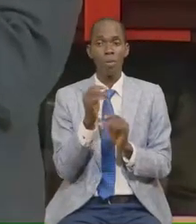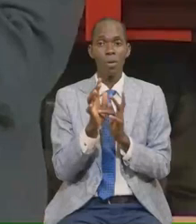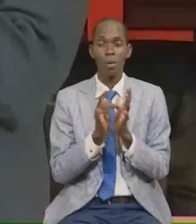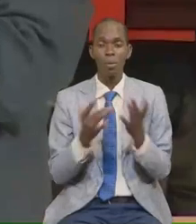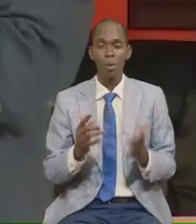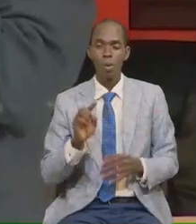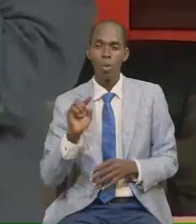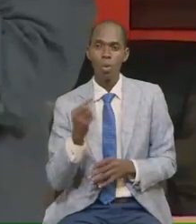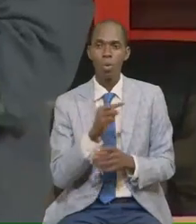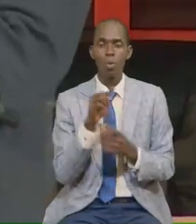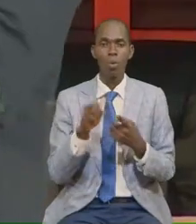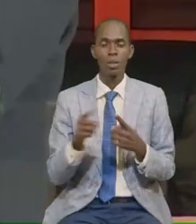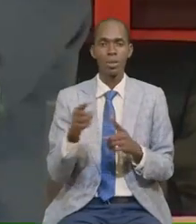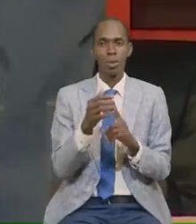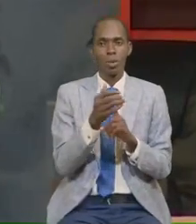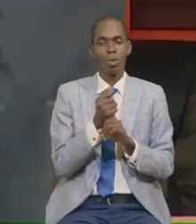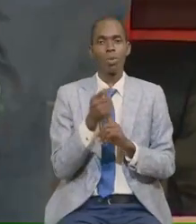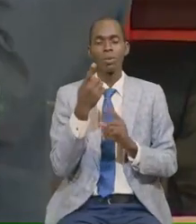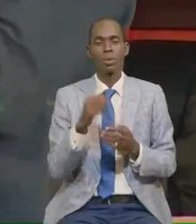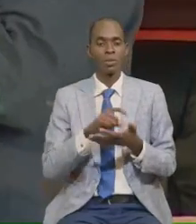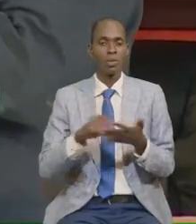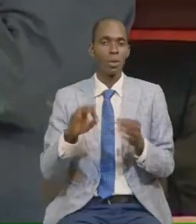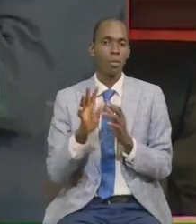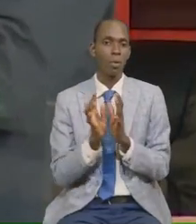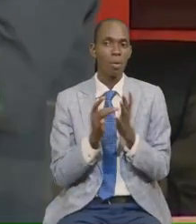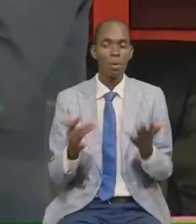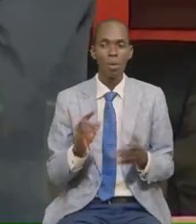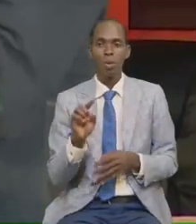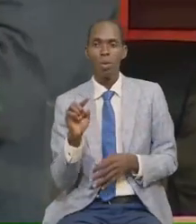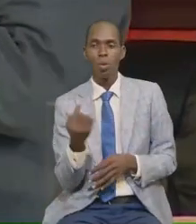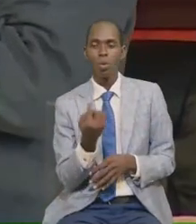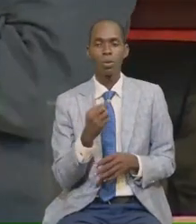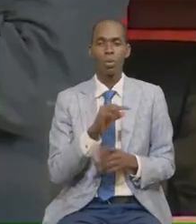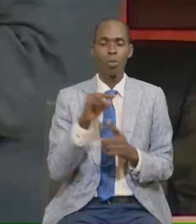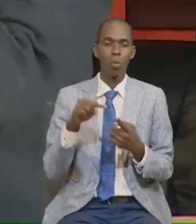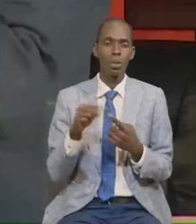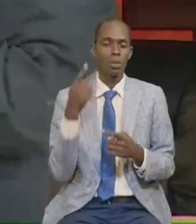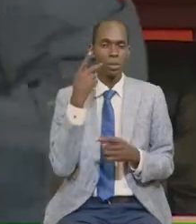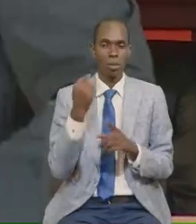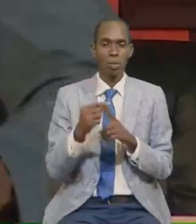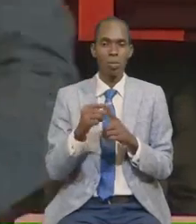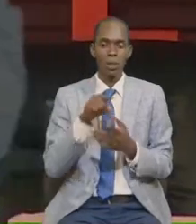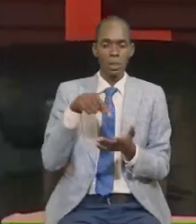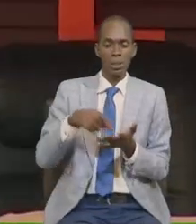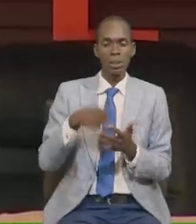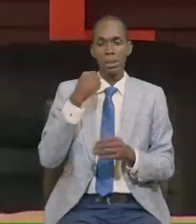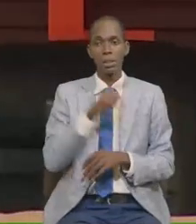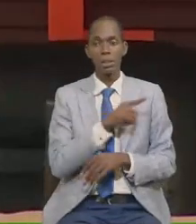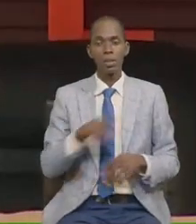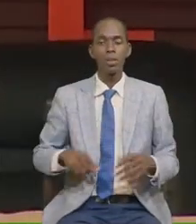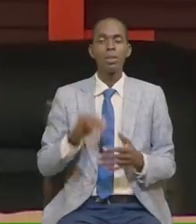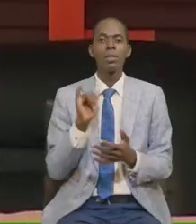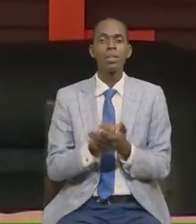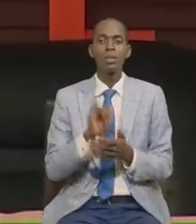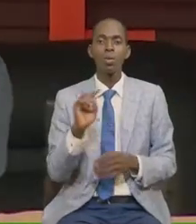que c'est lorsqu'ils cite un passage des écritures c'est quand ils disent ainsi par l'Éternel que c'est en ce moment qu'ils œuvrent